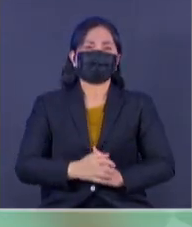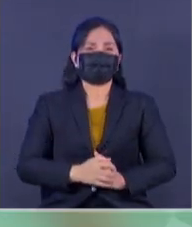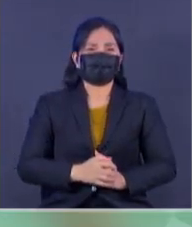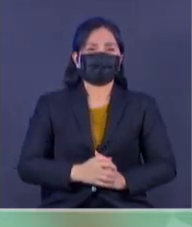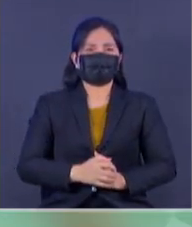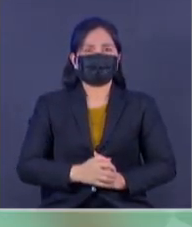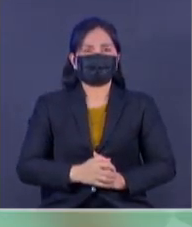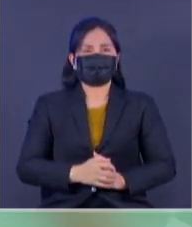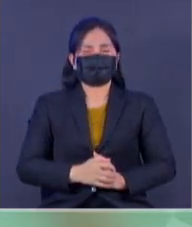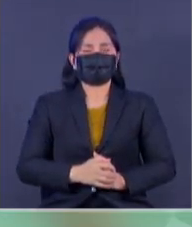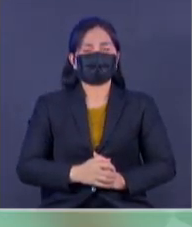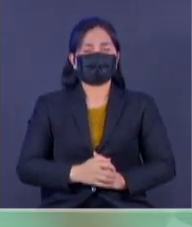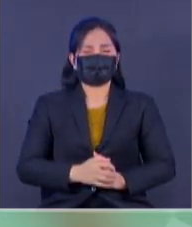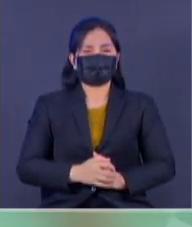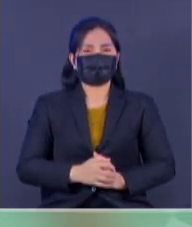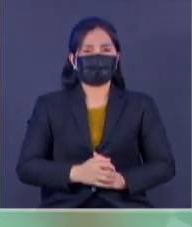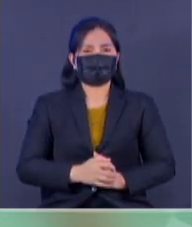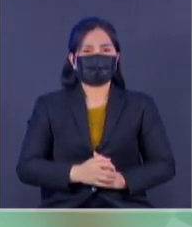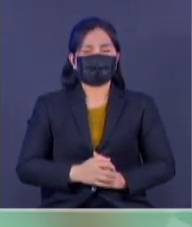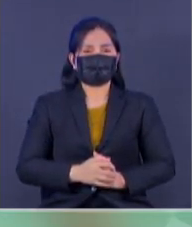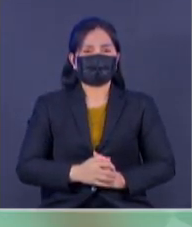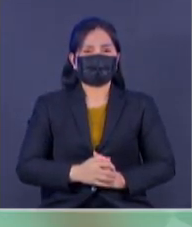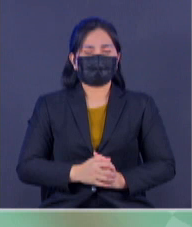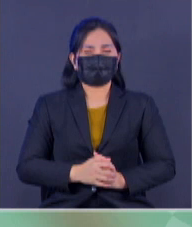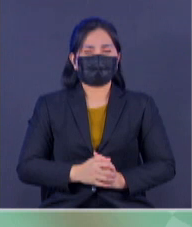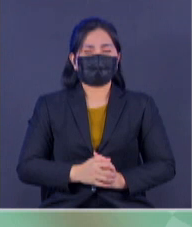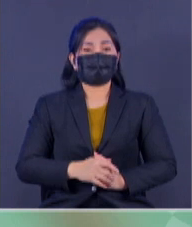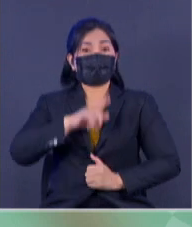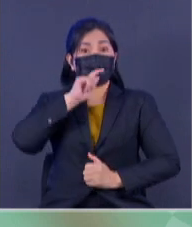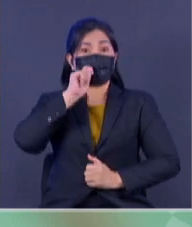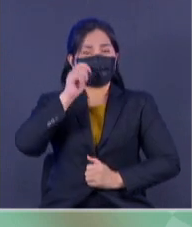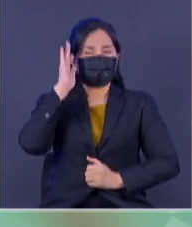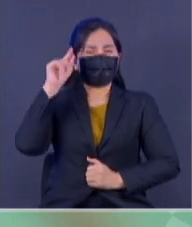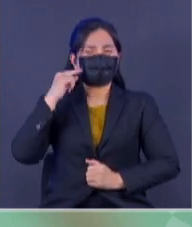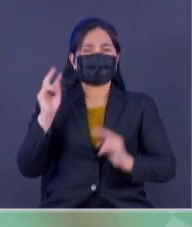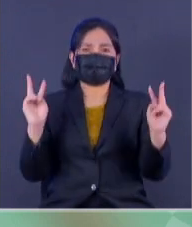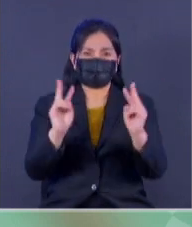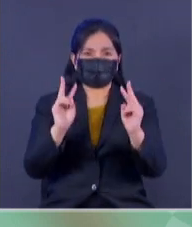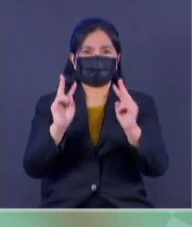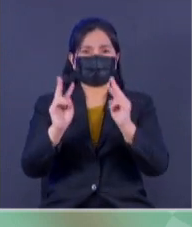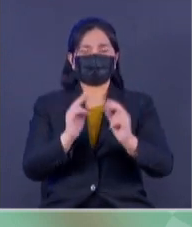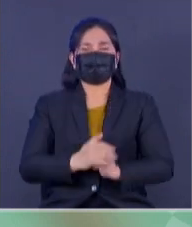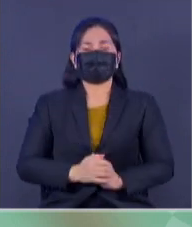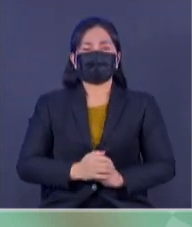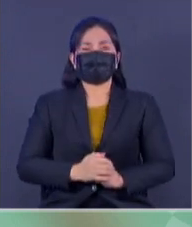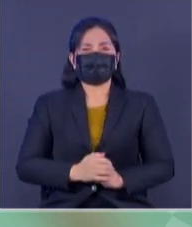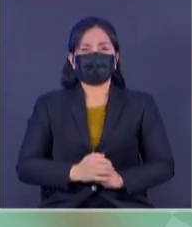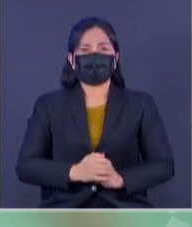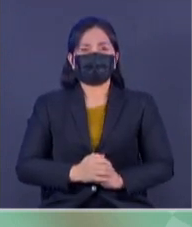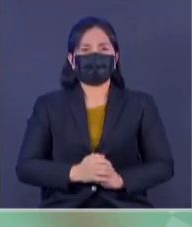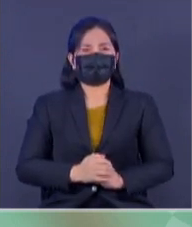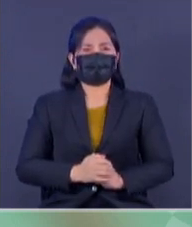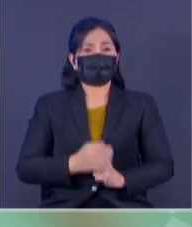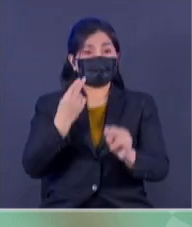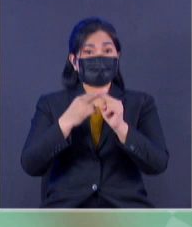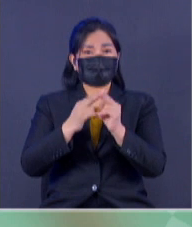นะครับยิงเป้าบินสกิดหญิงนะฮะชิง1เหรียญทองแล้วก็มีแบดมินตันคู่ผสมครับรอบแบ่งกลุ่มบัสปอป้อเดชพลภววรานุเค